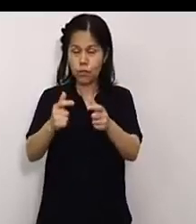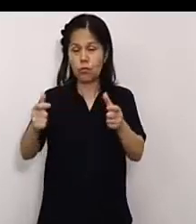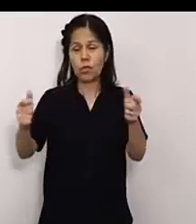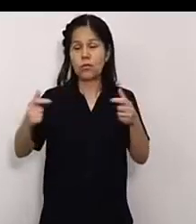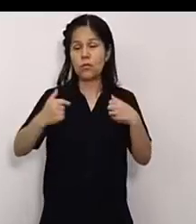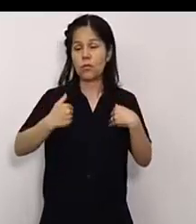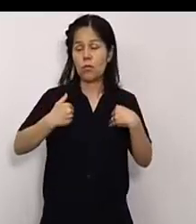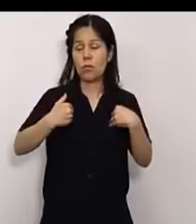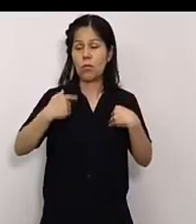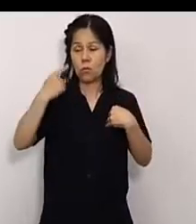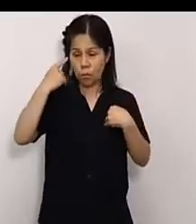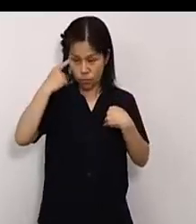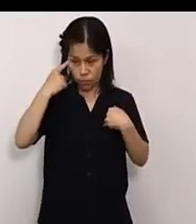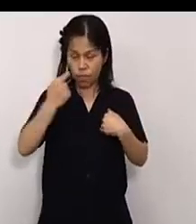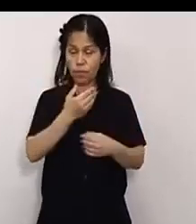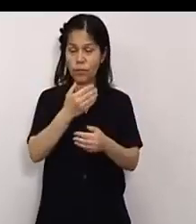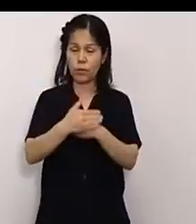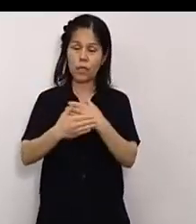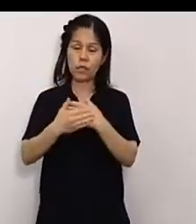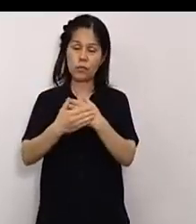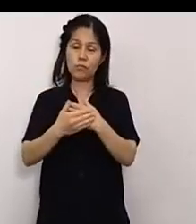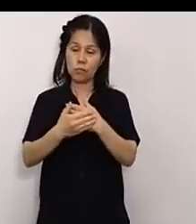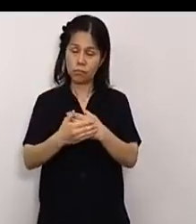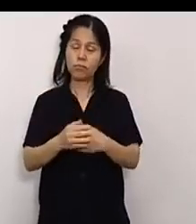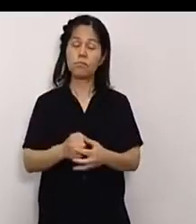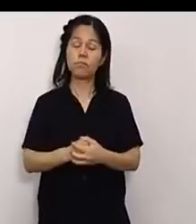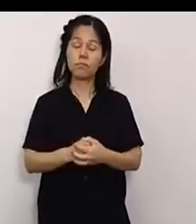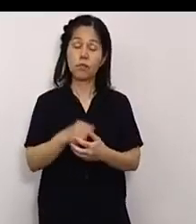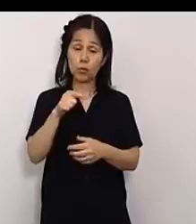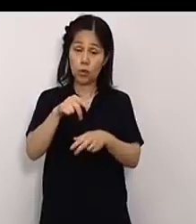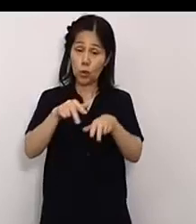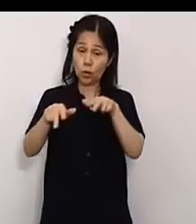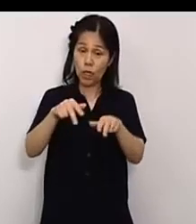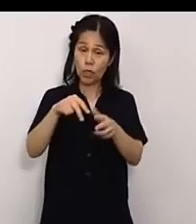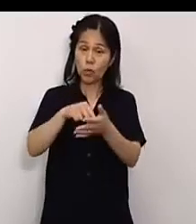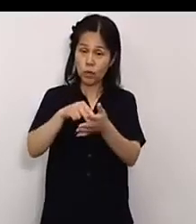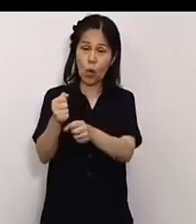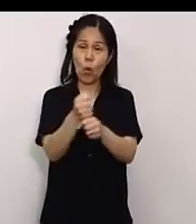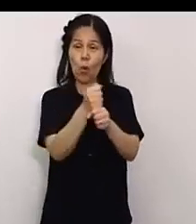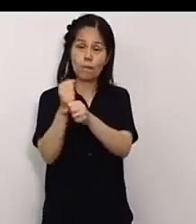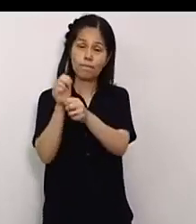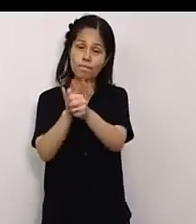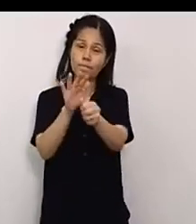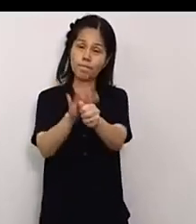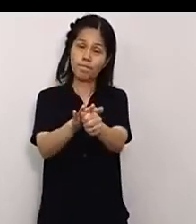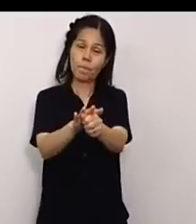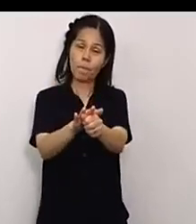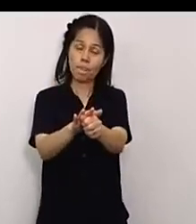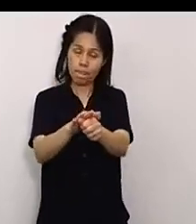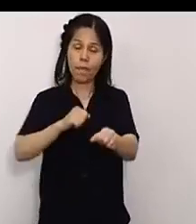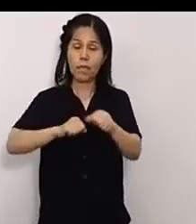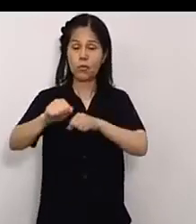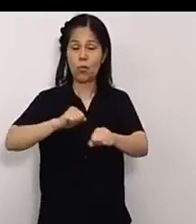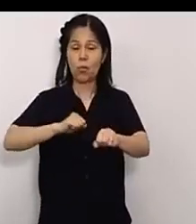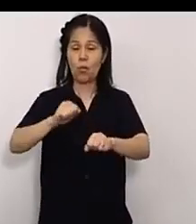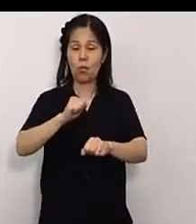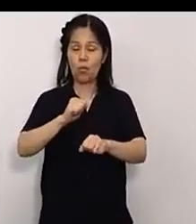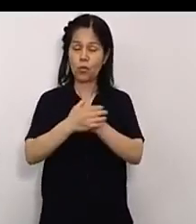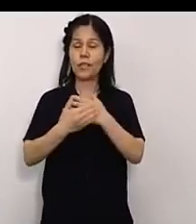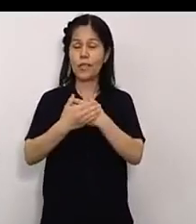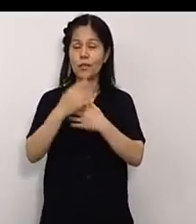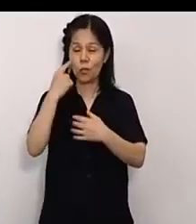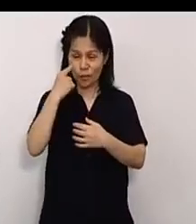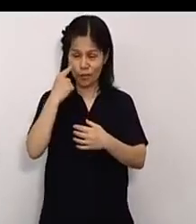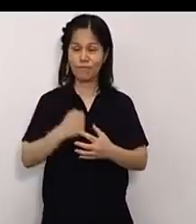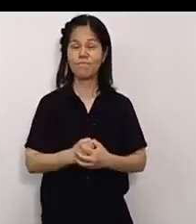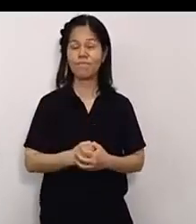っていうのがすごく重要になるのかなと。それを行政として応援をしていくようなですね、活動が重要だな